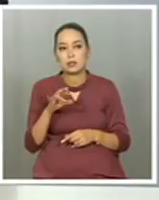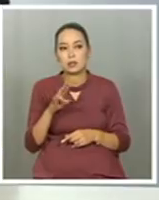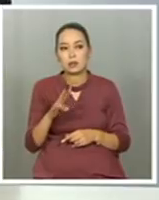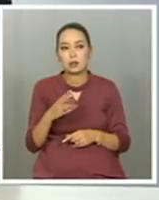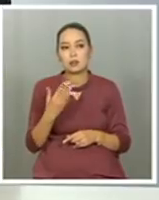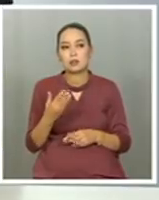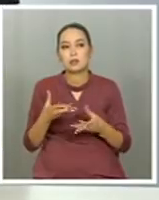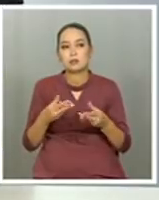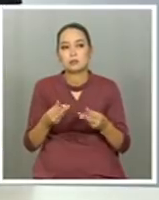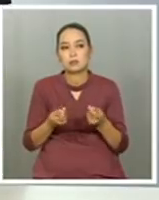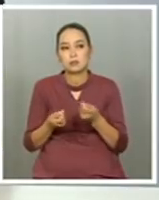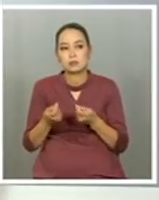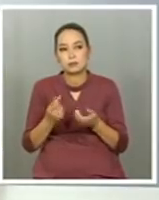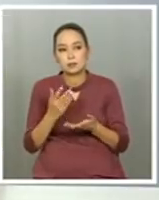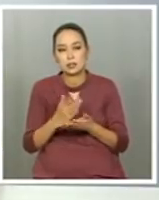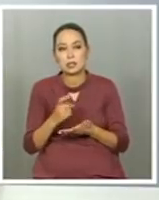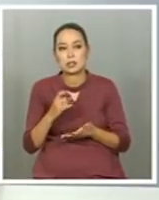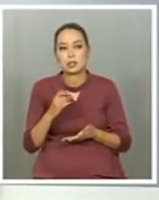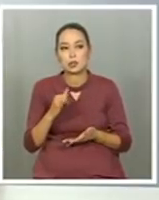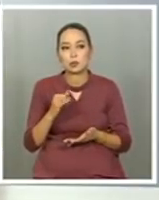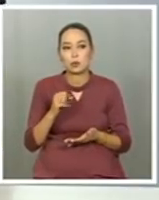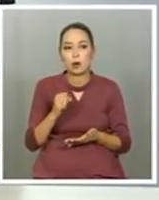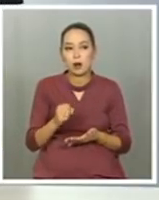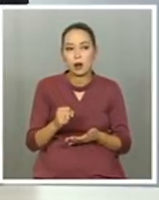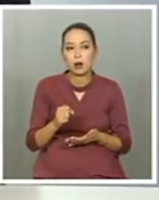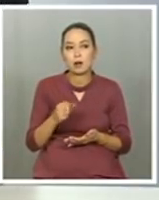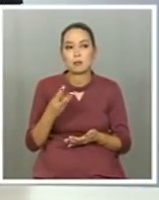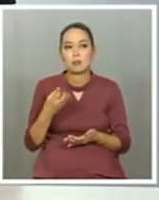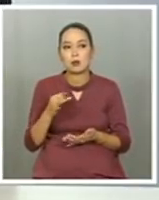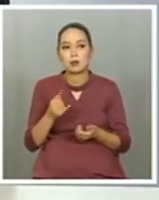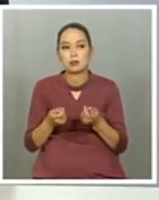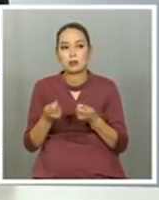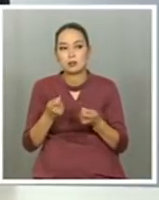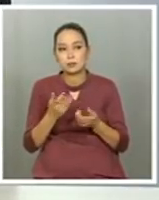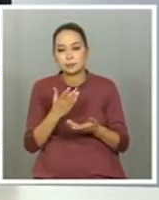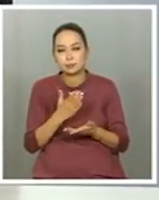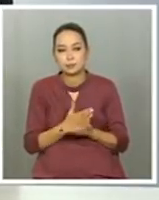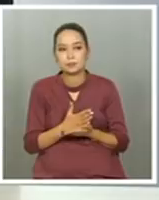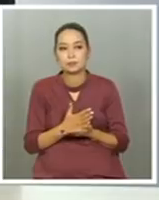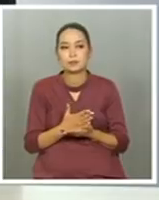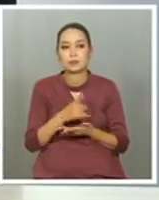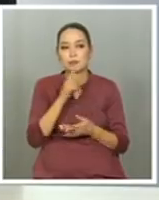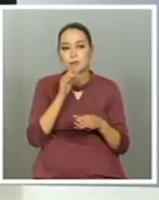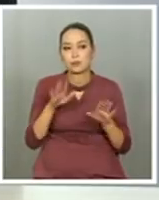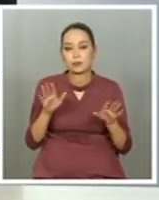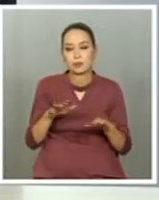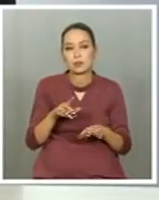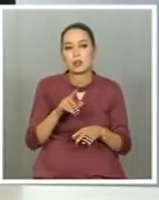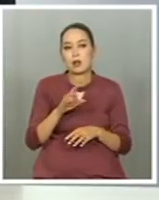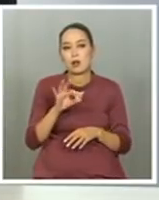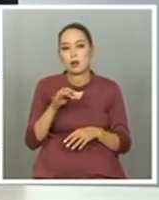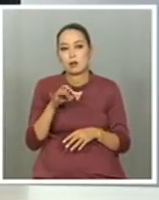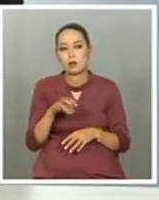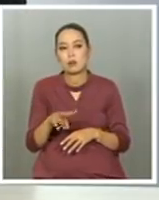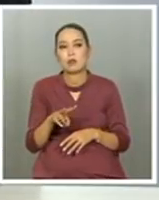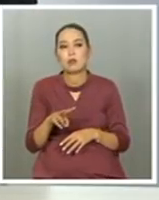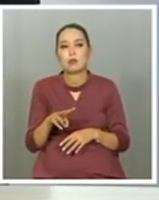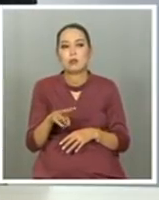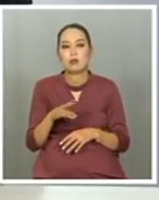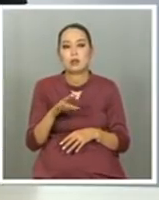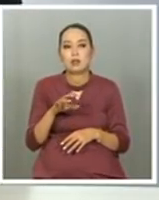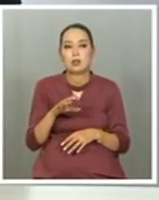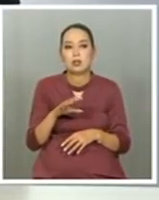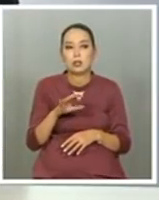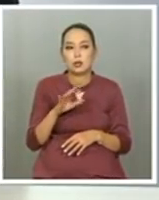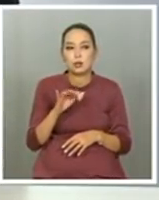ораңы, майда қатыран, берік сүтіген. Енді құстарға келетін болсақ, бүркіт, жыртшы ителгі, үкі, жорға дуадақ,